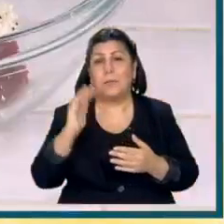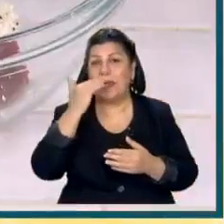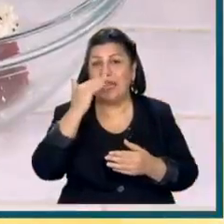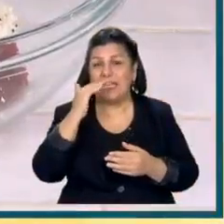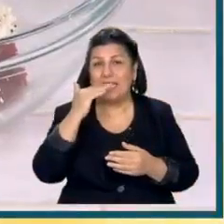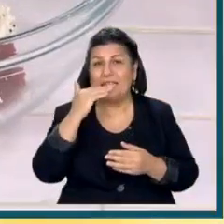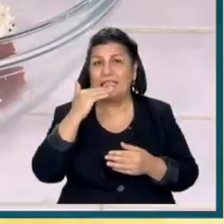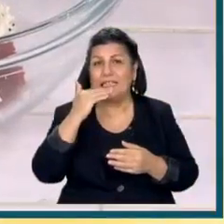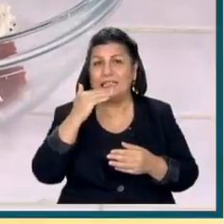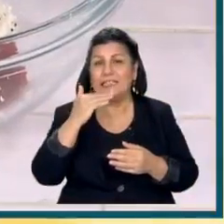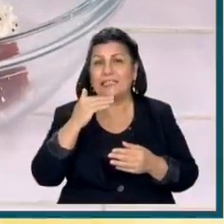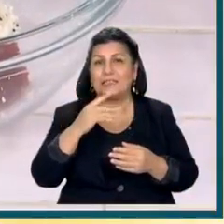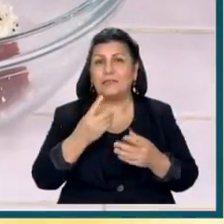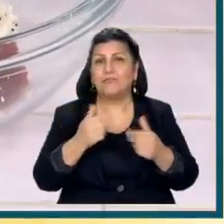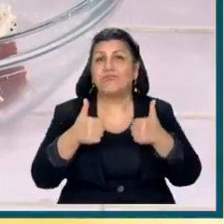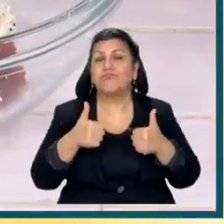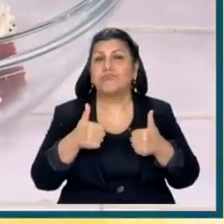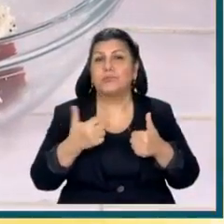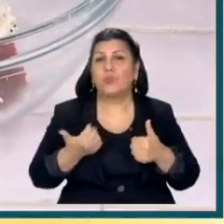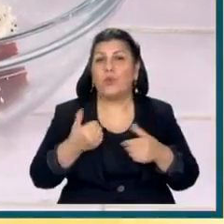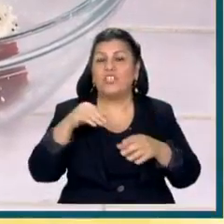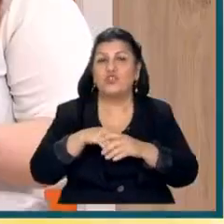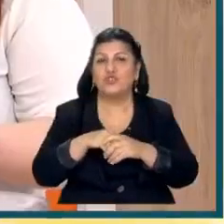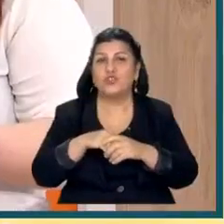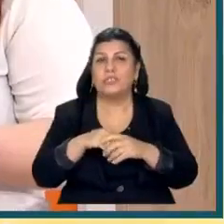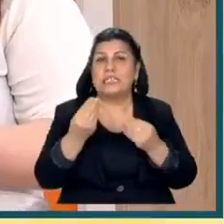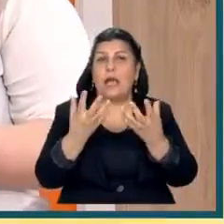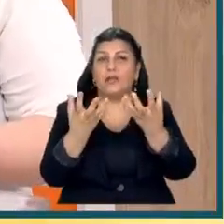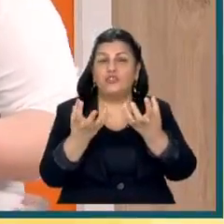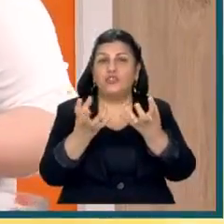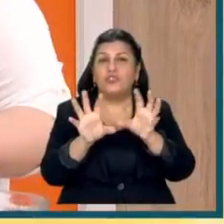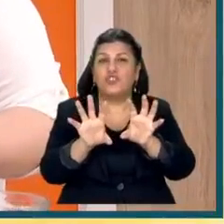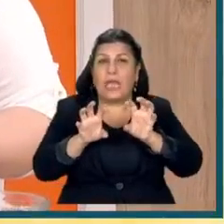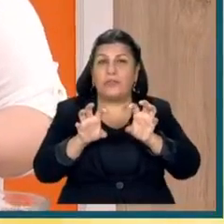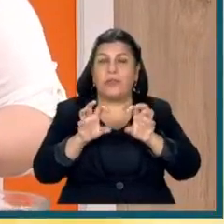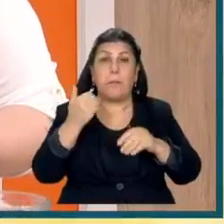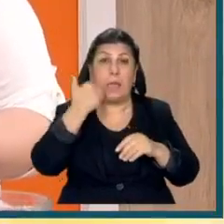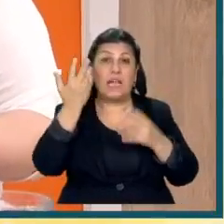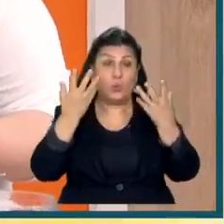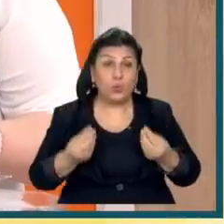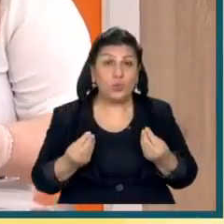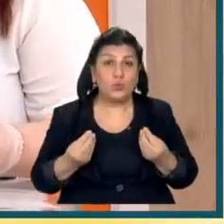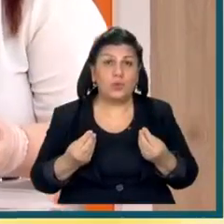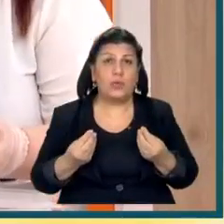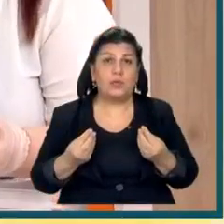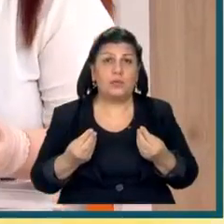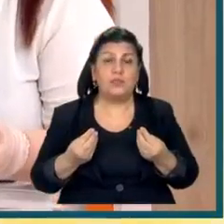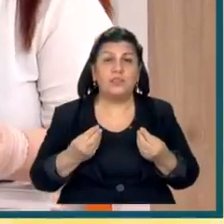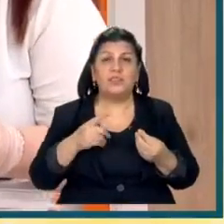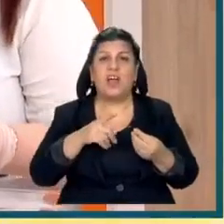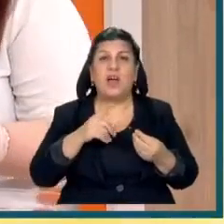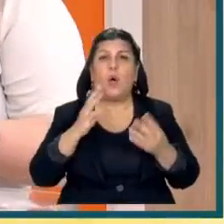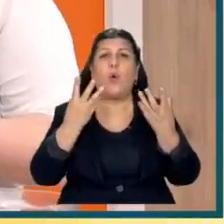peyniri yeterince alabildiğiniz E yani Yoğurdun içindeki peyniri iyi alabildiğimiz gösteriyor beyaz olduğu zamanda Yani